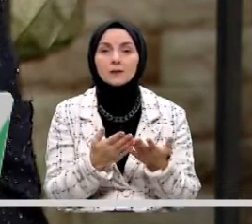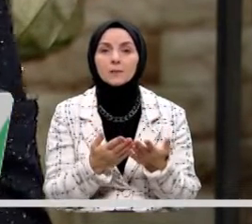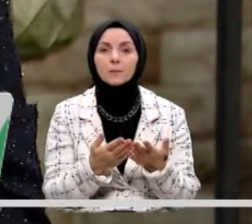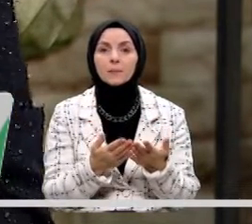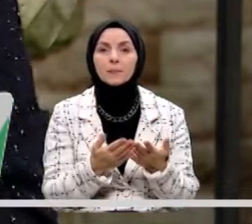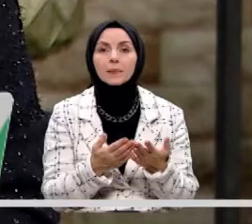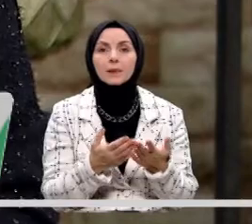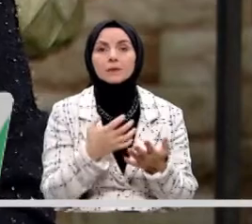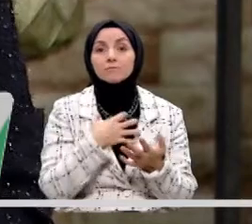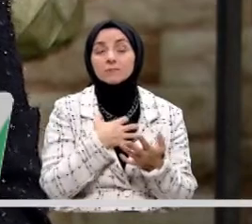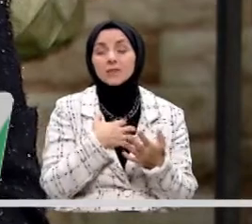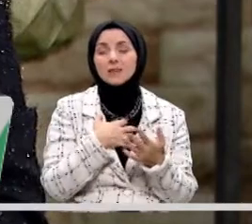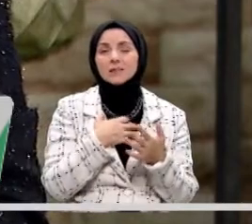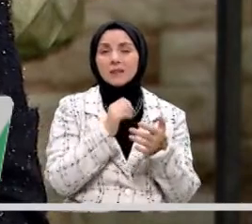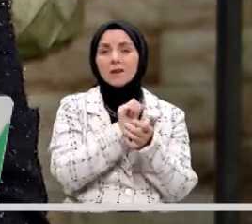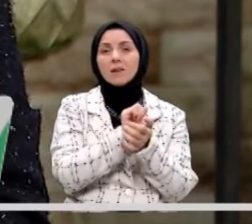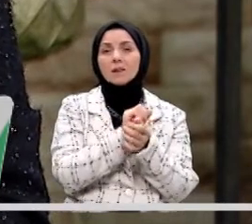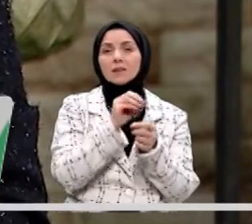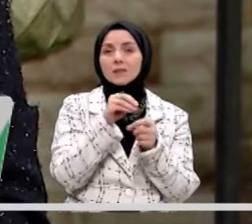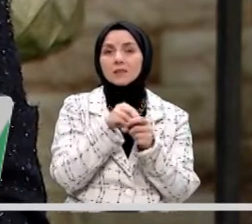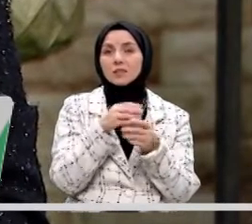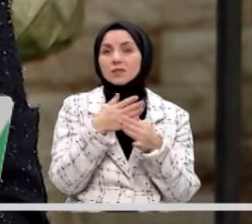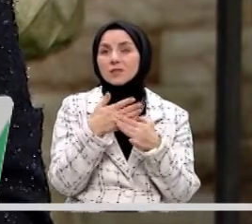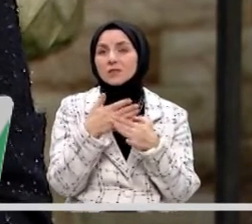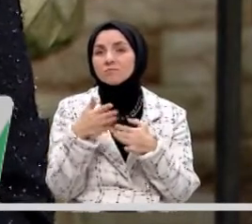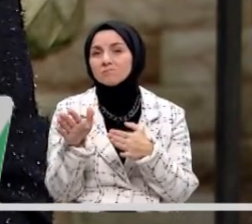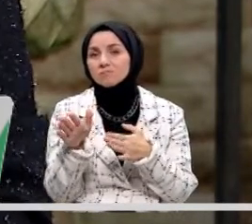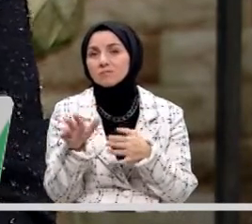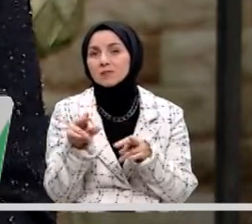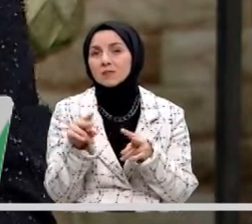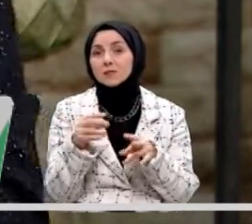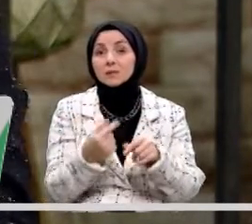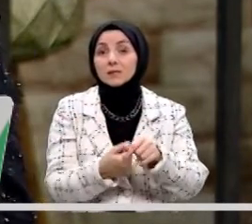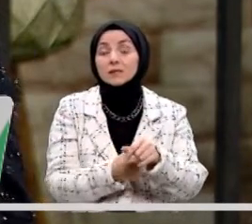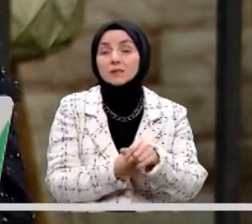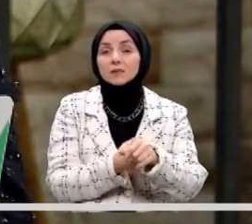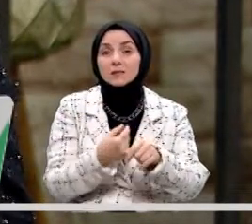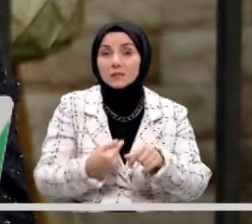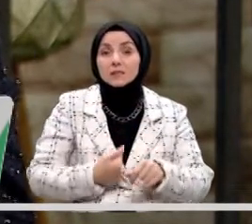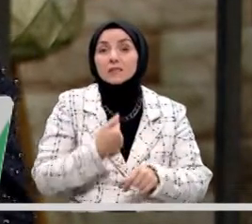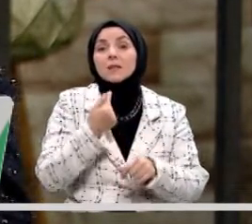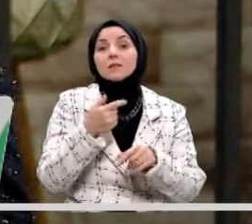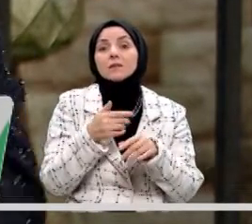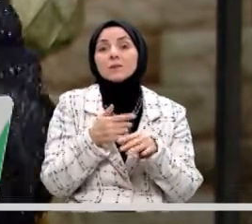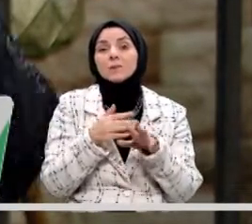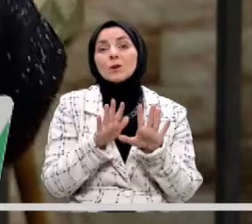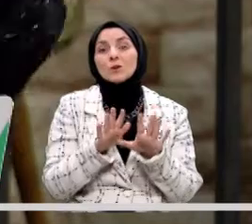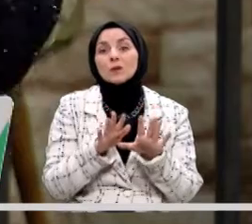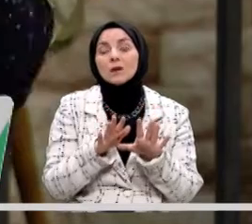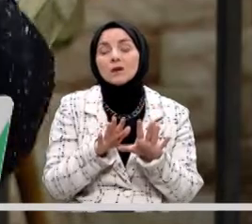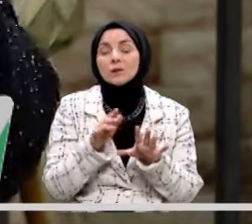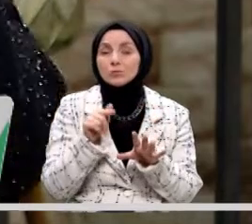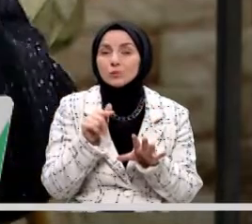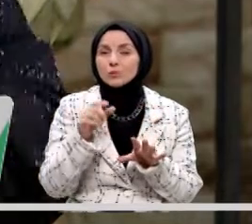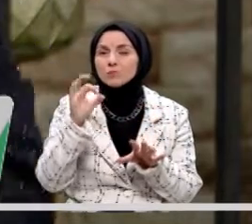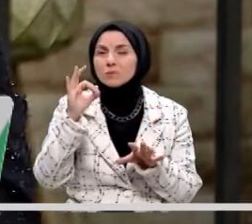Yani kendini dışlanmış hisseden bireyler istemiyorsak Biz 0-6'yı çok önemsememizi lazım yani 7 yaşından